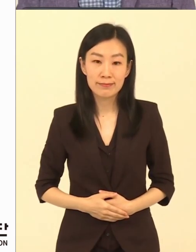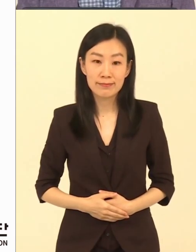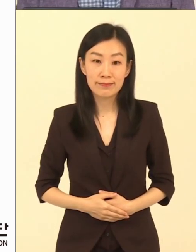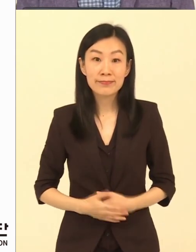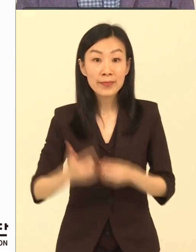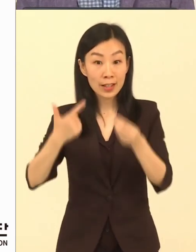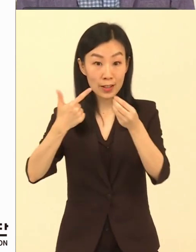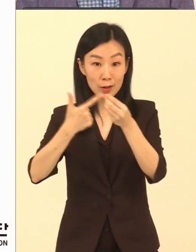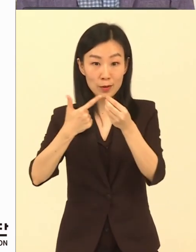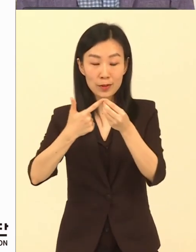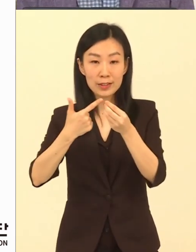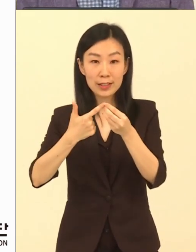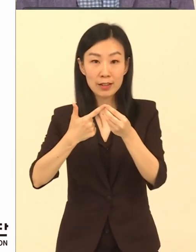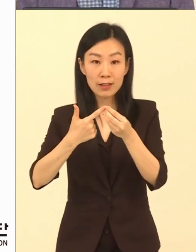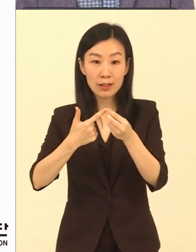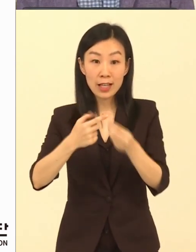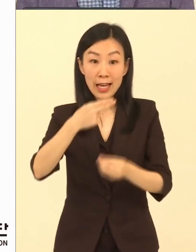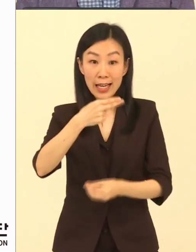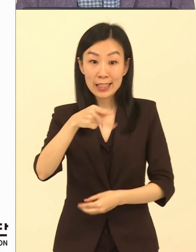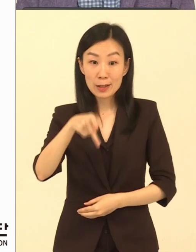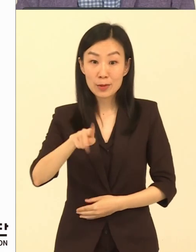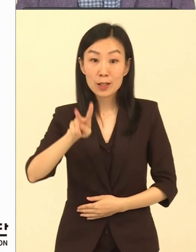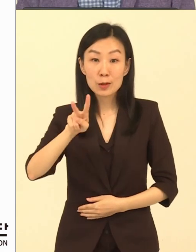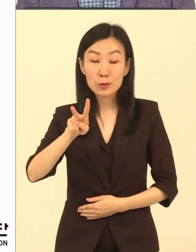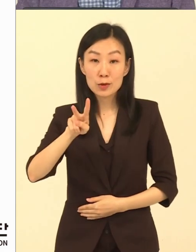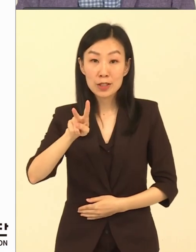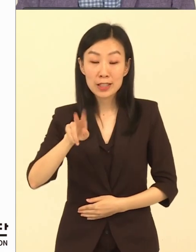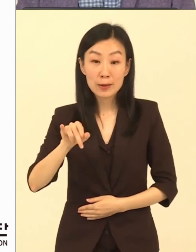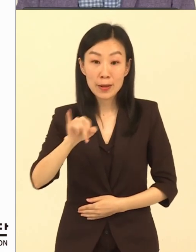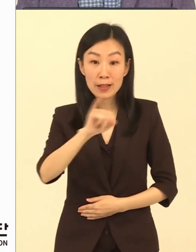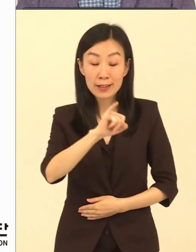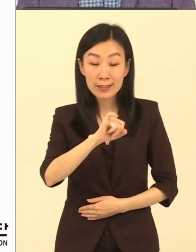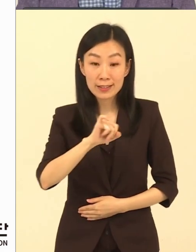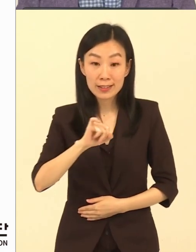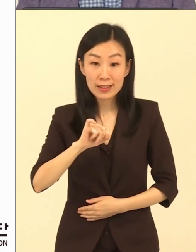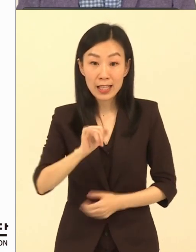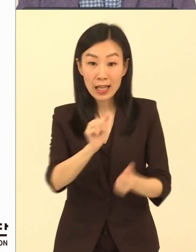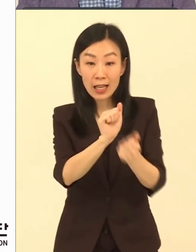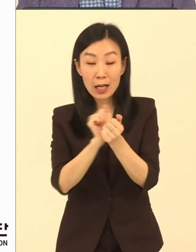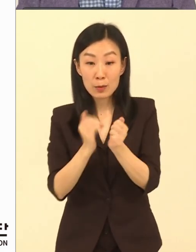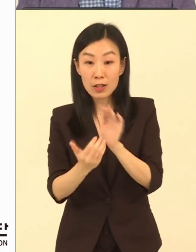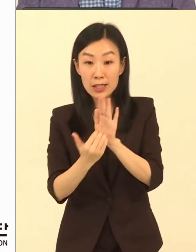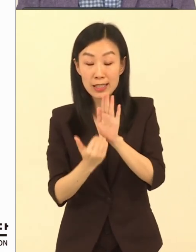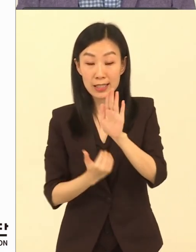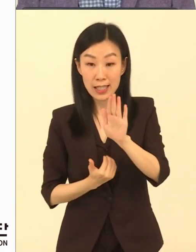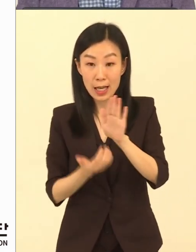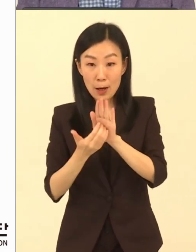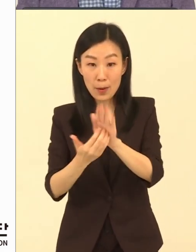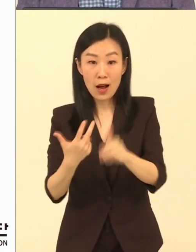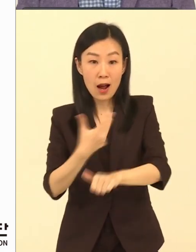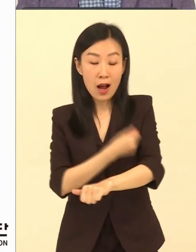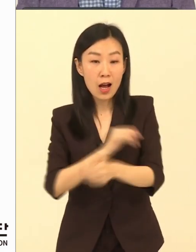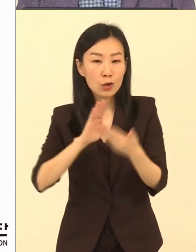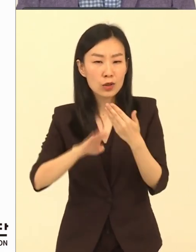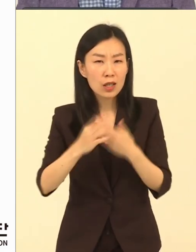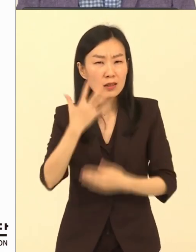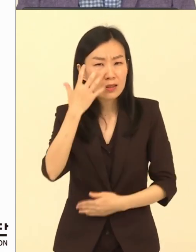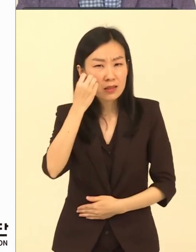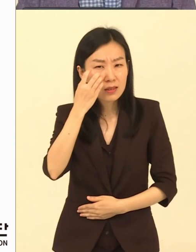여섯 번째, 인유두종 바이러스 예방 접종 후 이상 반응은 무엇이 있나요?